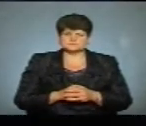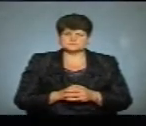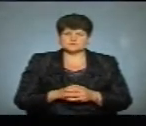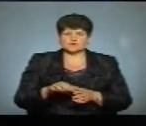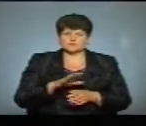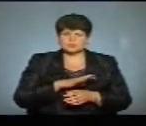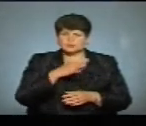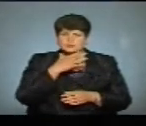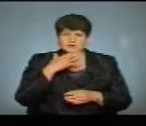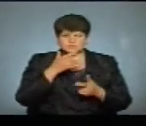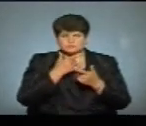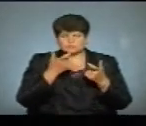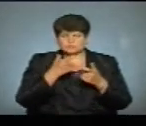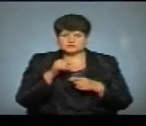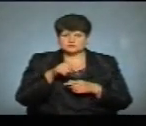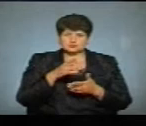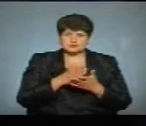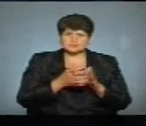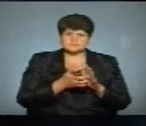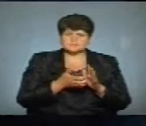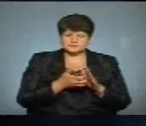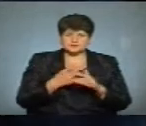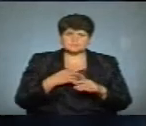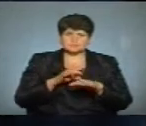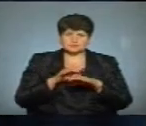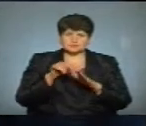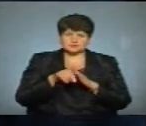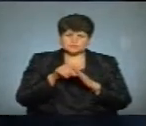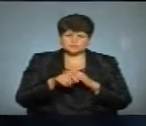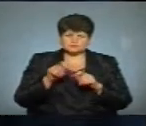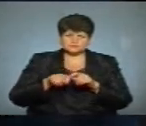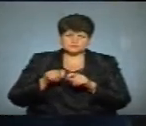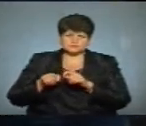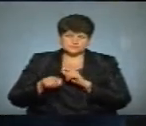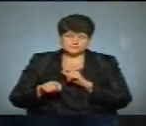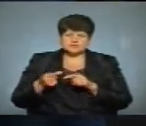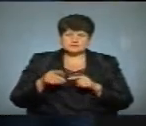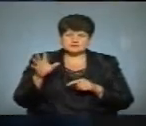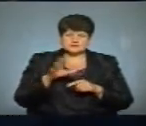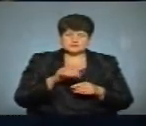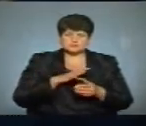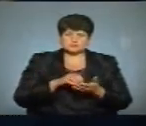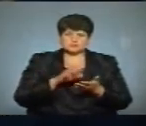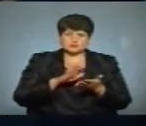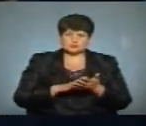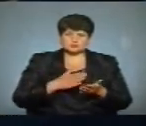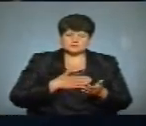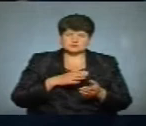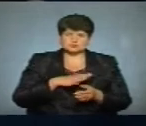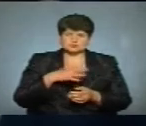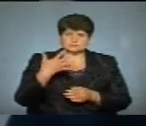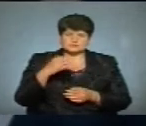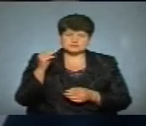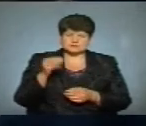Було багато інформації, що тут є нестача. Ми провели внутрішню інвентаризацію. Це все було по обліку, у нас було 50